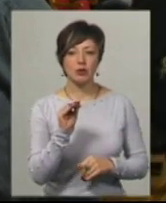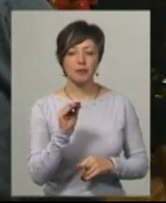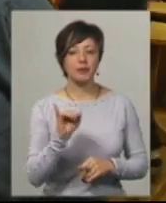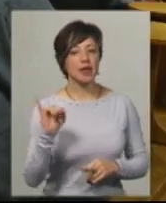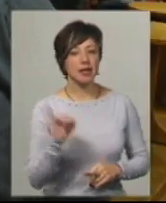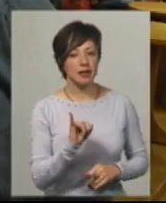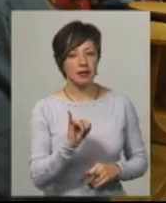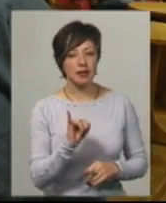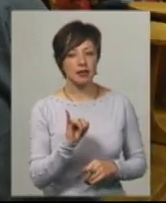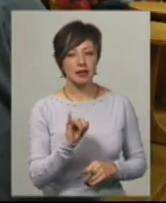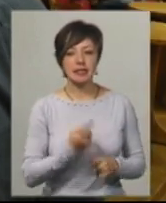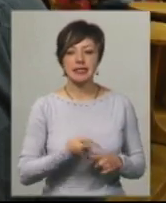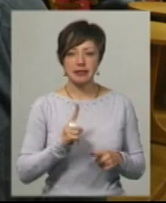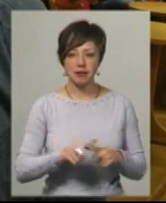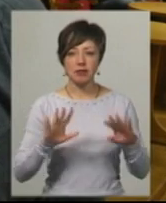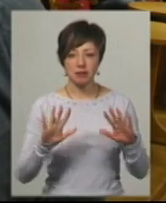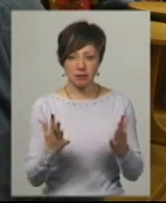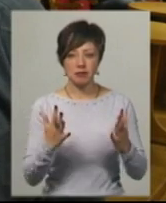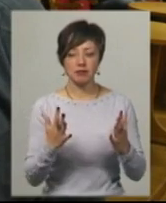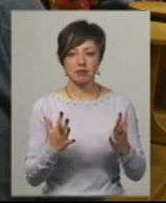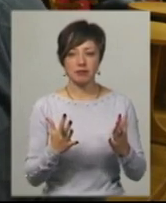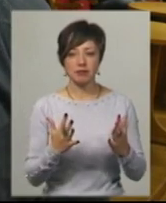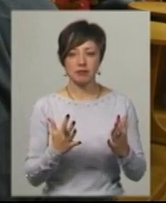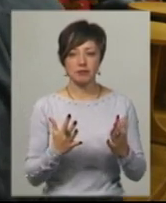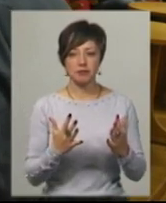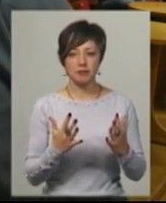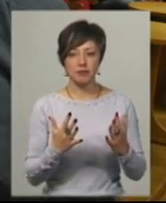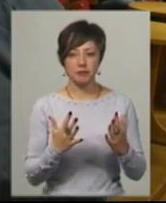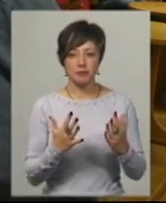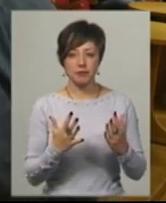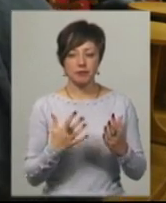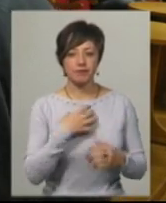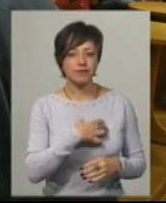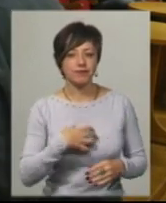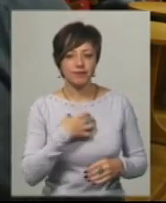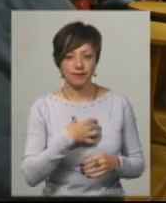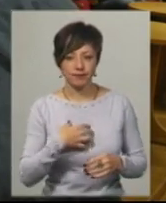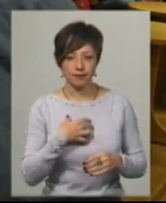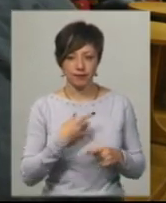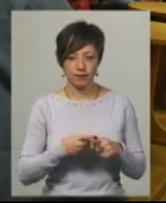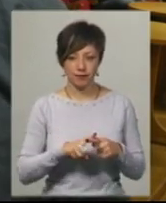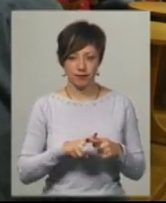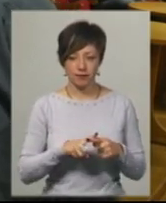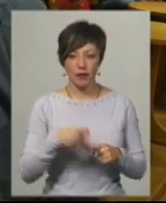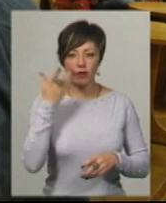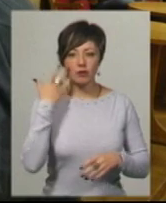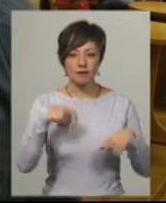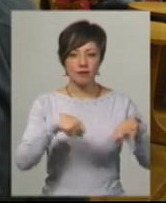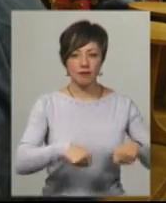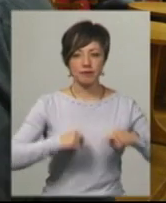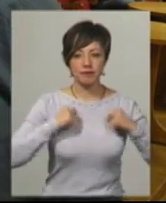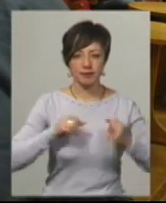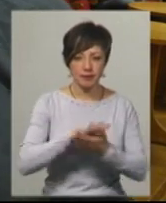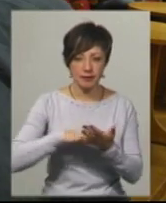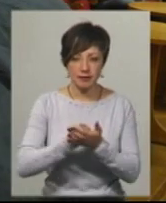І саме, можливо, цей момент актуальності, коли влада намагається